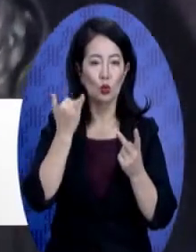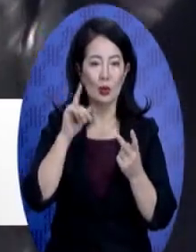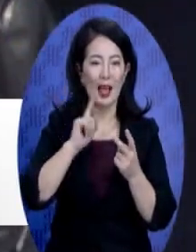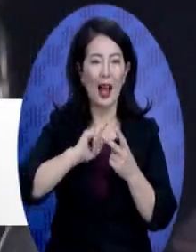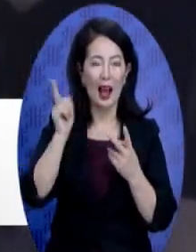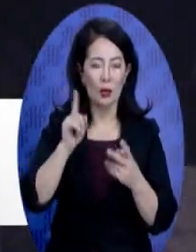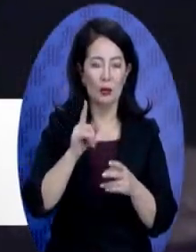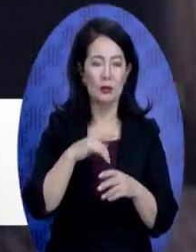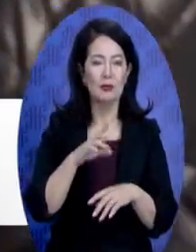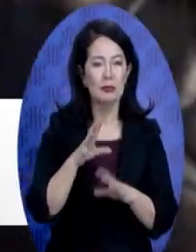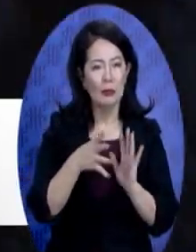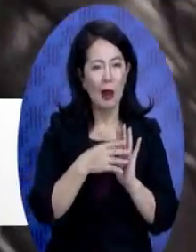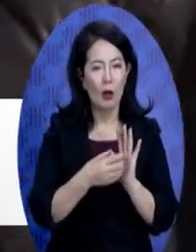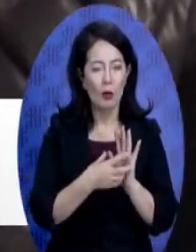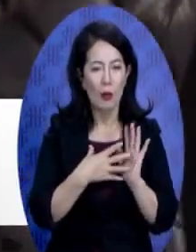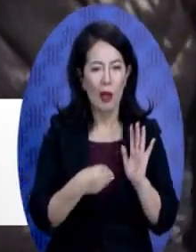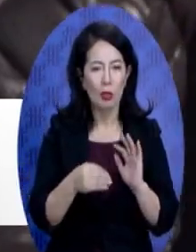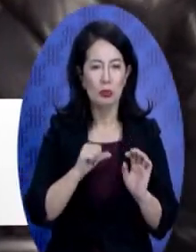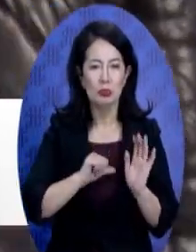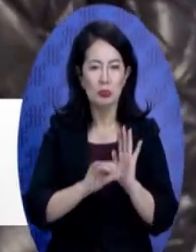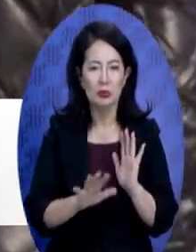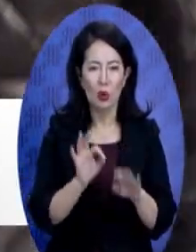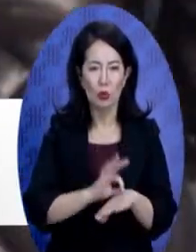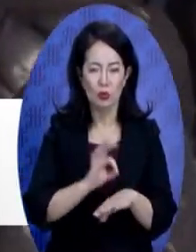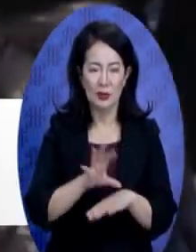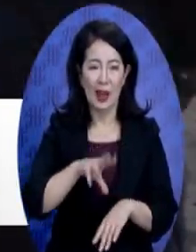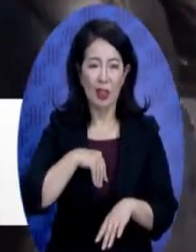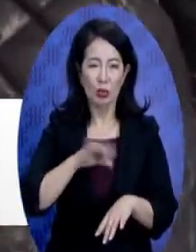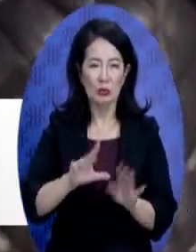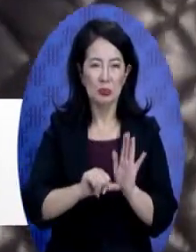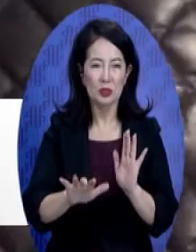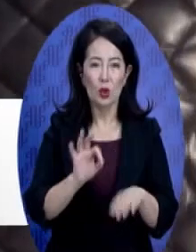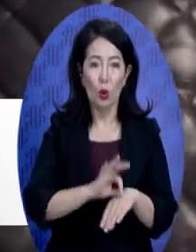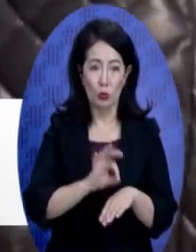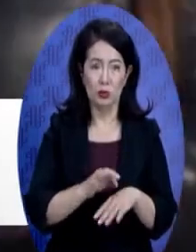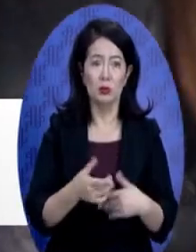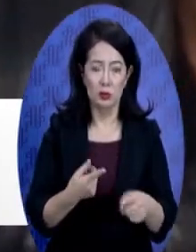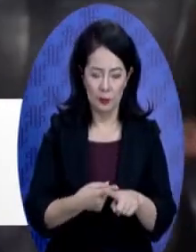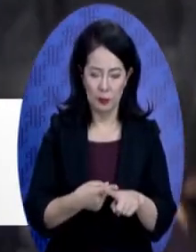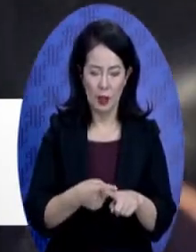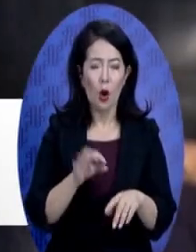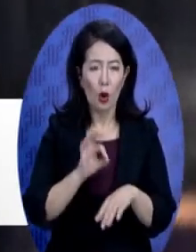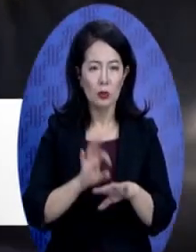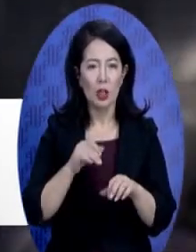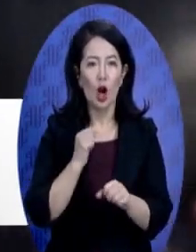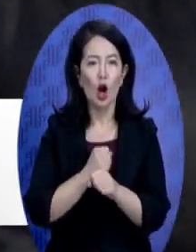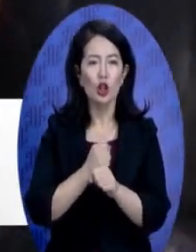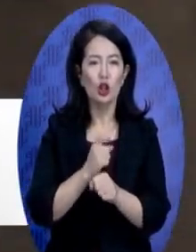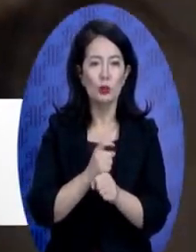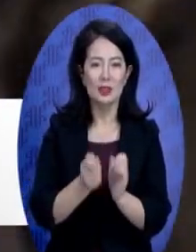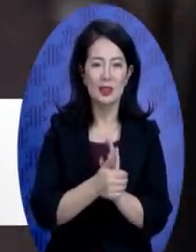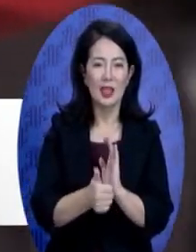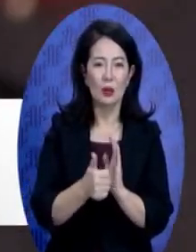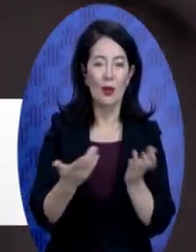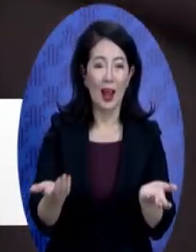бус өвчин үүсэх магадлал өндөр. Эдгээр өвчний эмчилгээний зардал маш өндрөөс гадна өвчний дараа хөдөлмөрийн чадвар алдах магадлал их байдаг байна. Харин